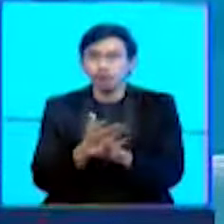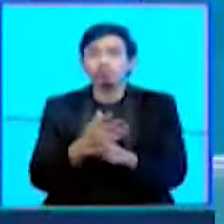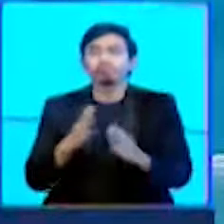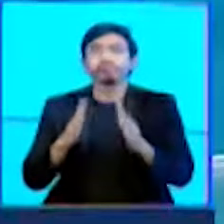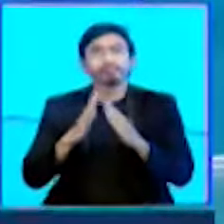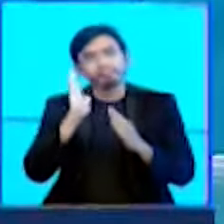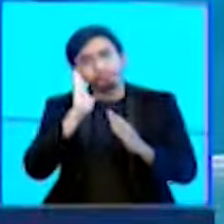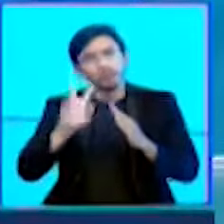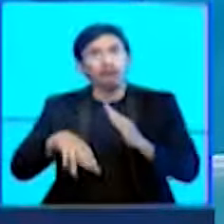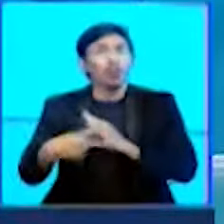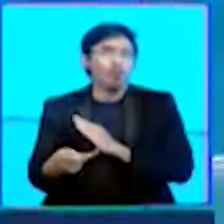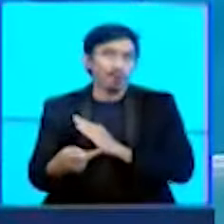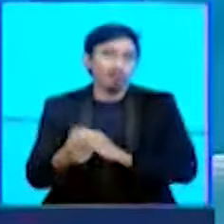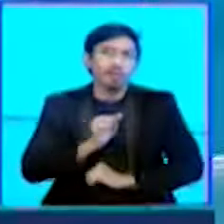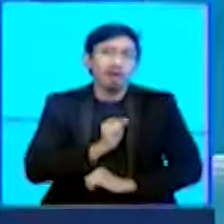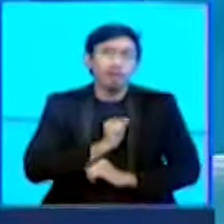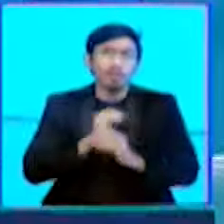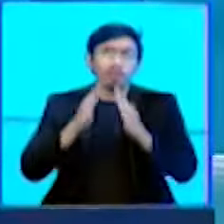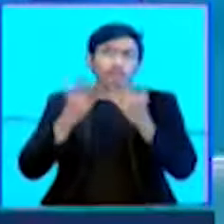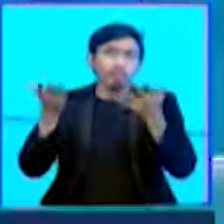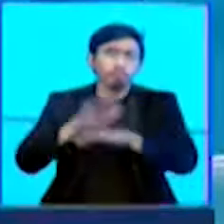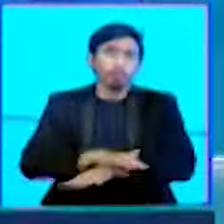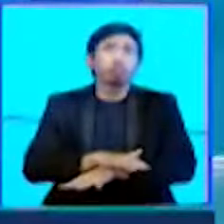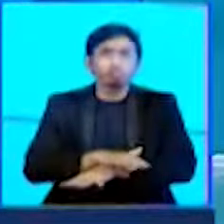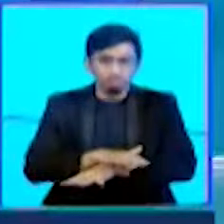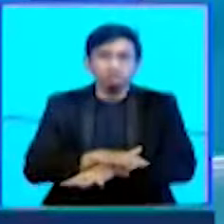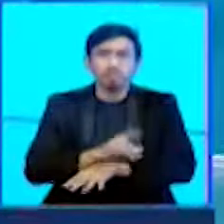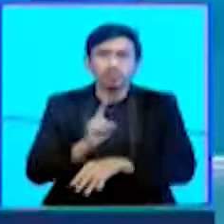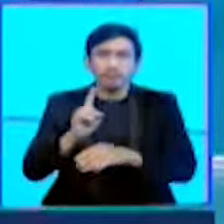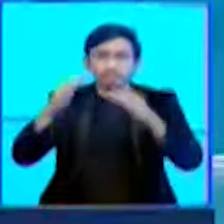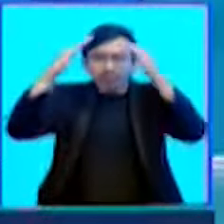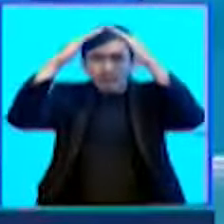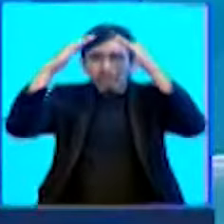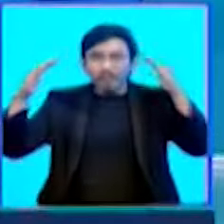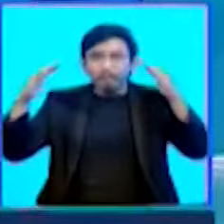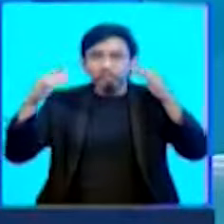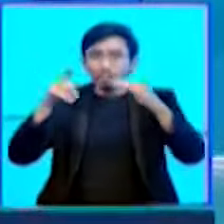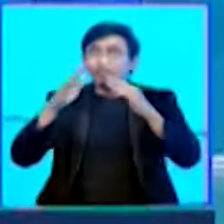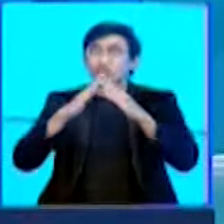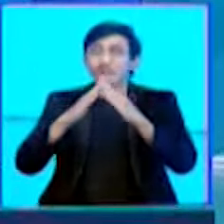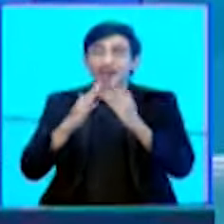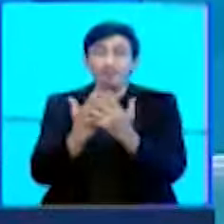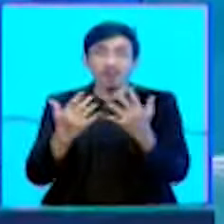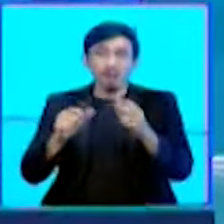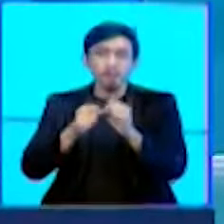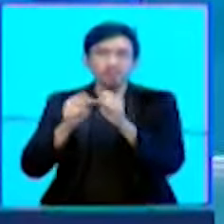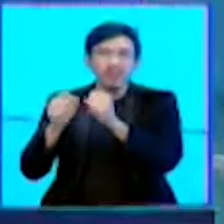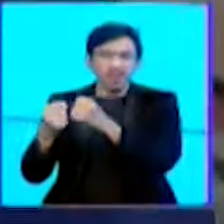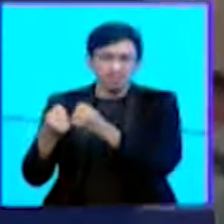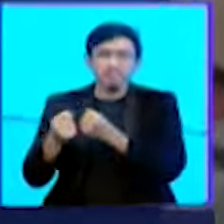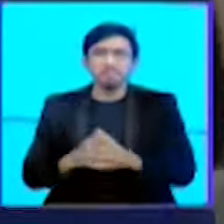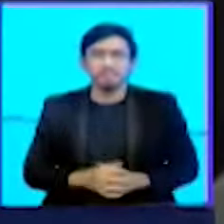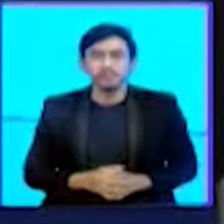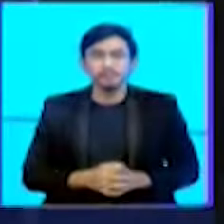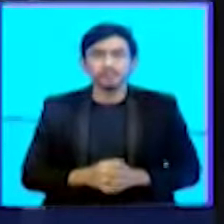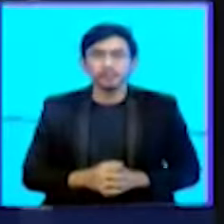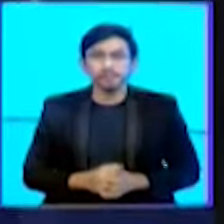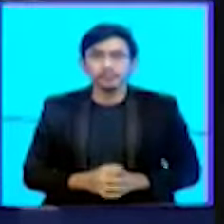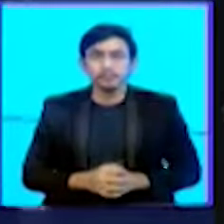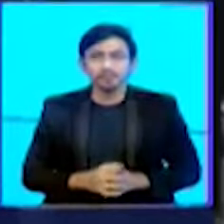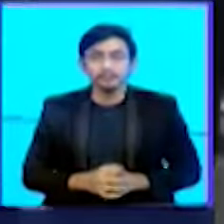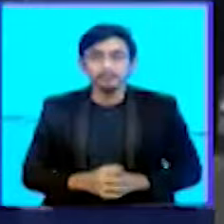warga takut tertimpa puing bangunan lantaran atap rumah warga rusak akibat gempa Hai